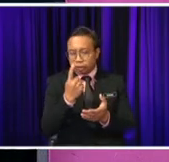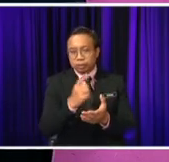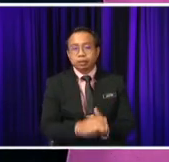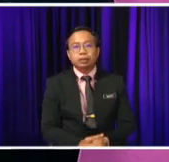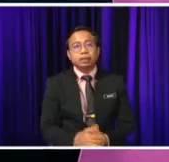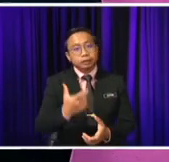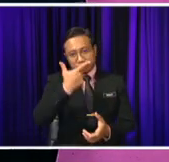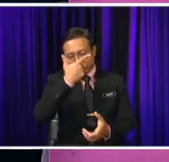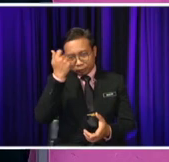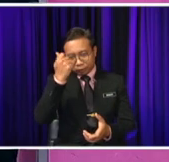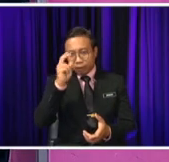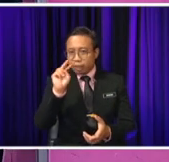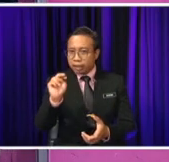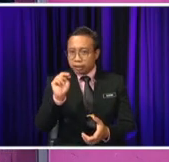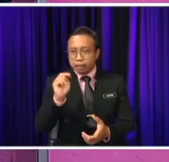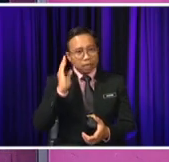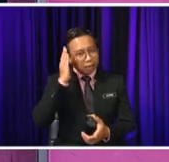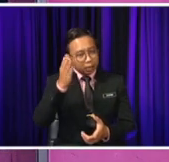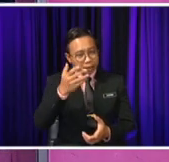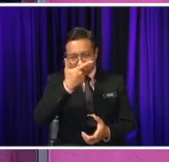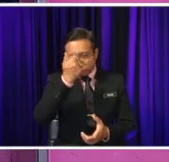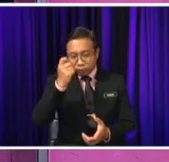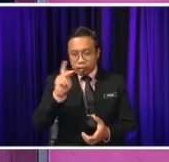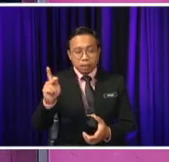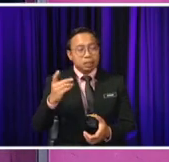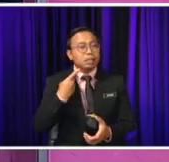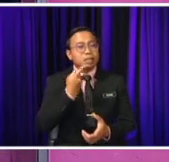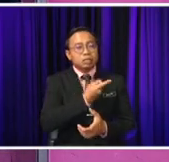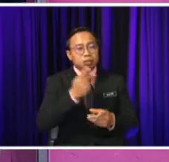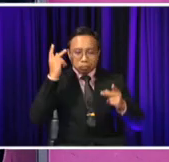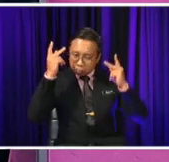nanti dia akan menyebabkan kita keliru